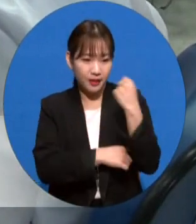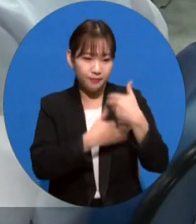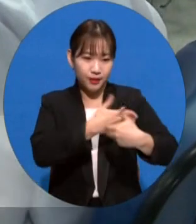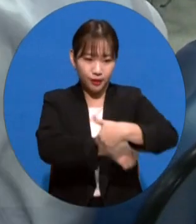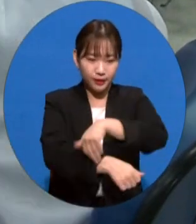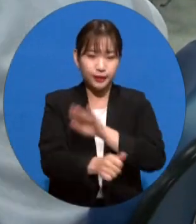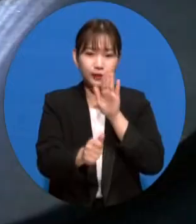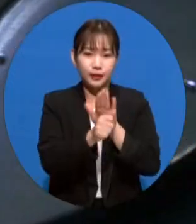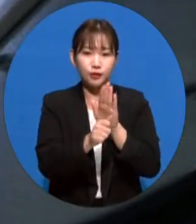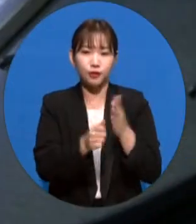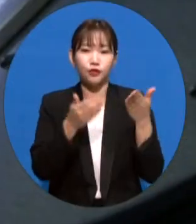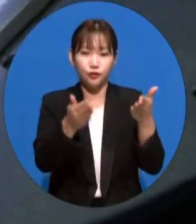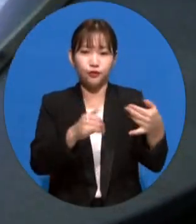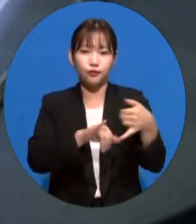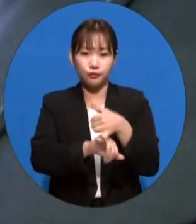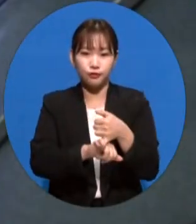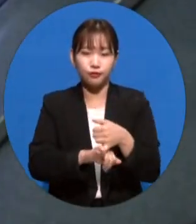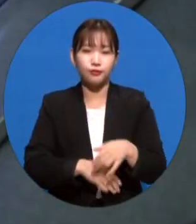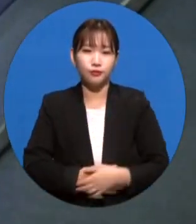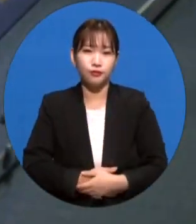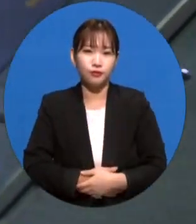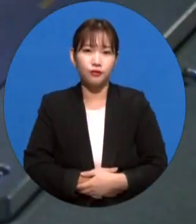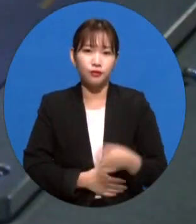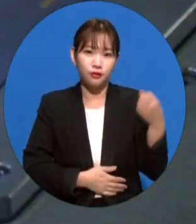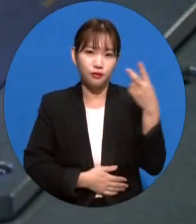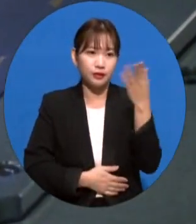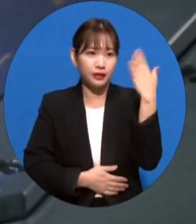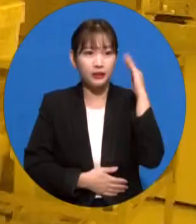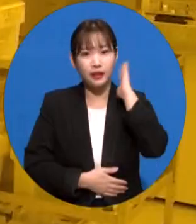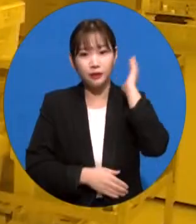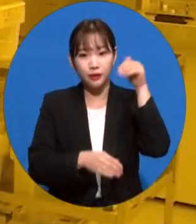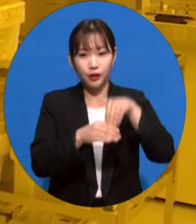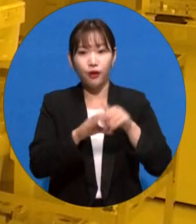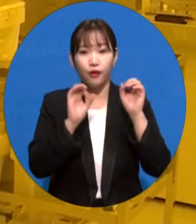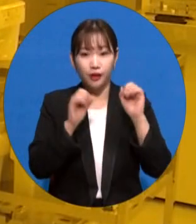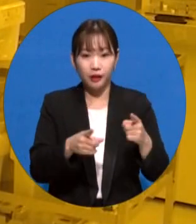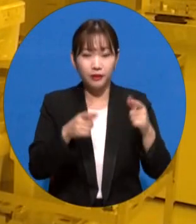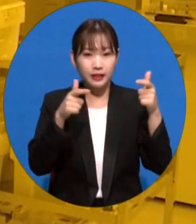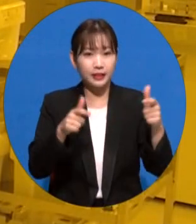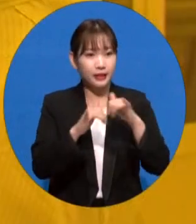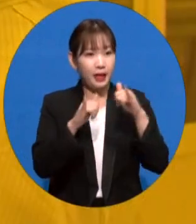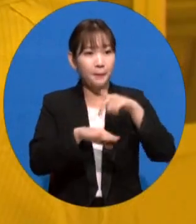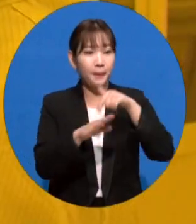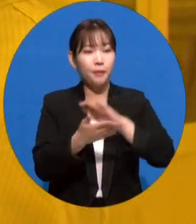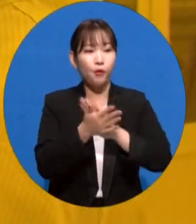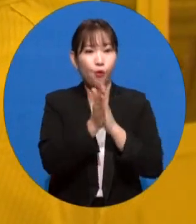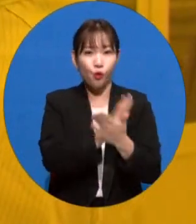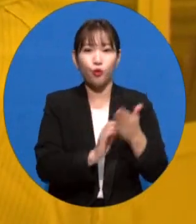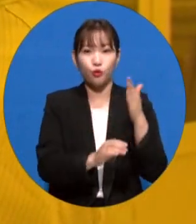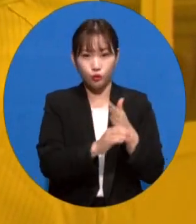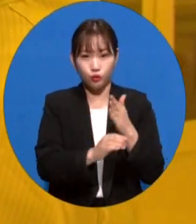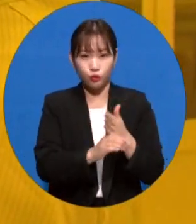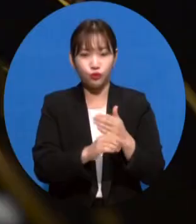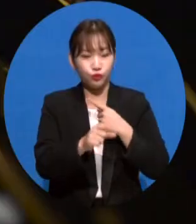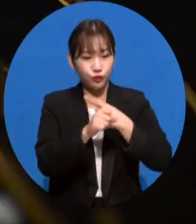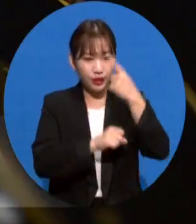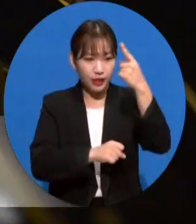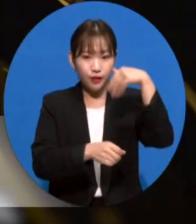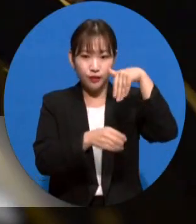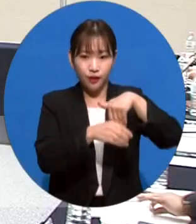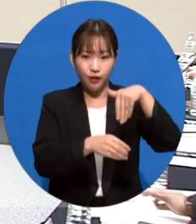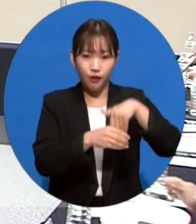적극 지원하겠다고 약속했습니다. 또 지난 대선을 계기로 지역의 민심이 달라지고 있다면서 내년